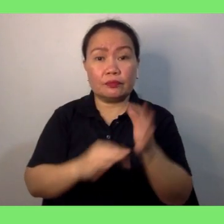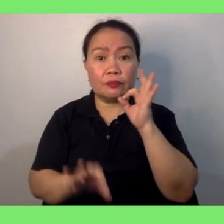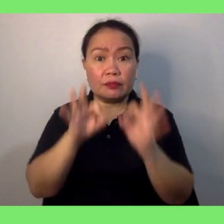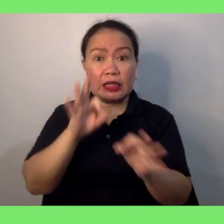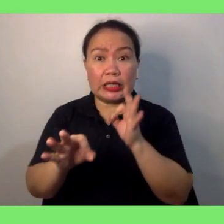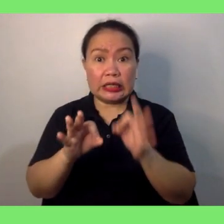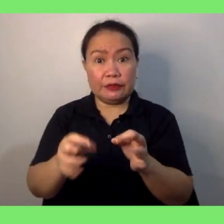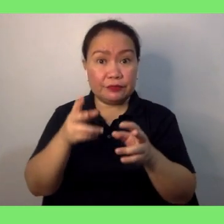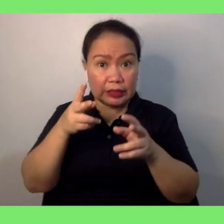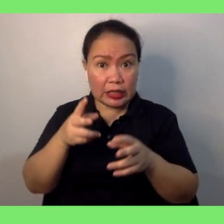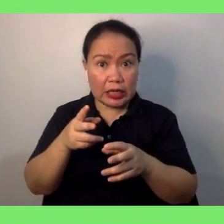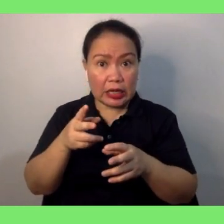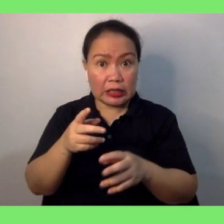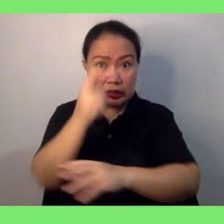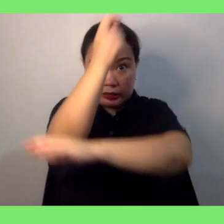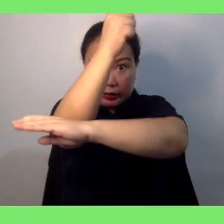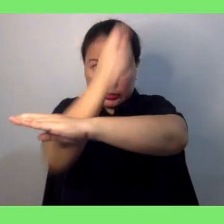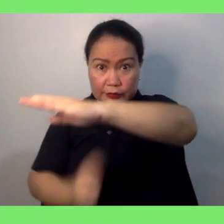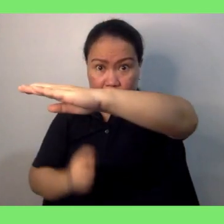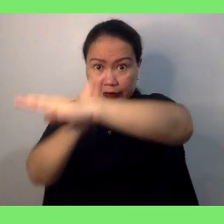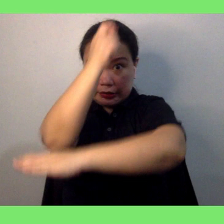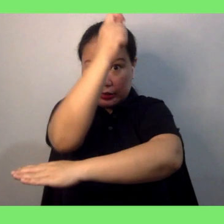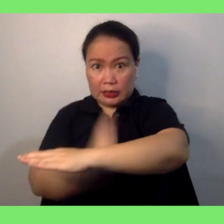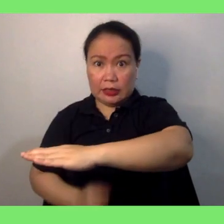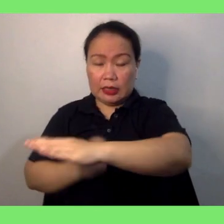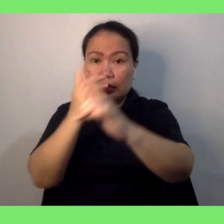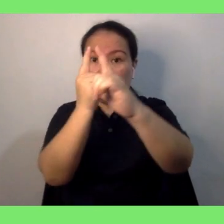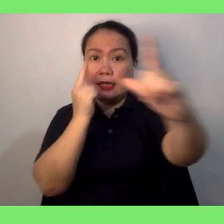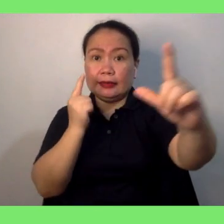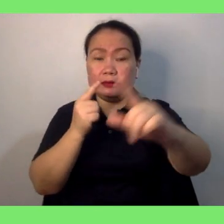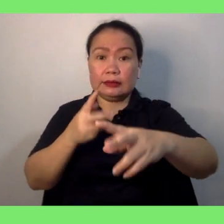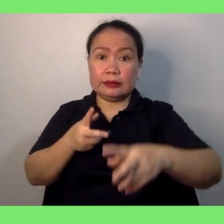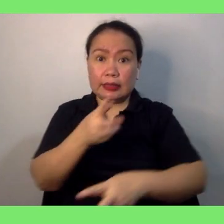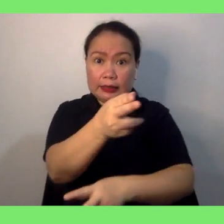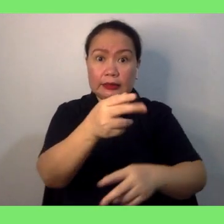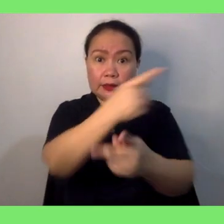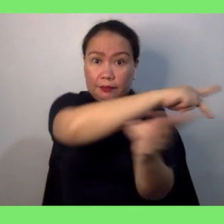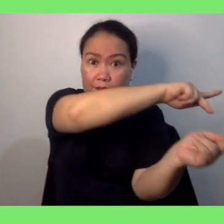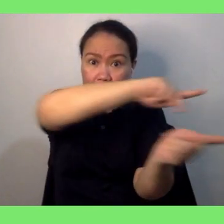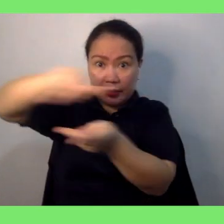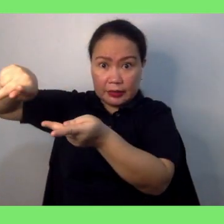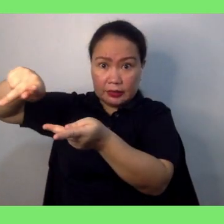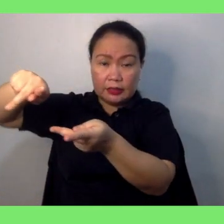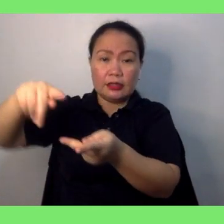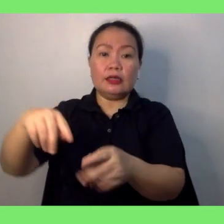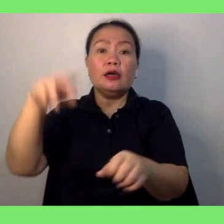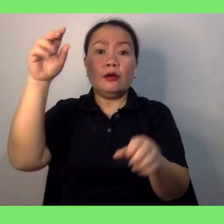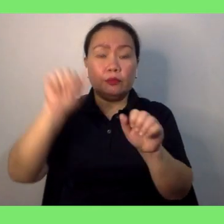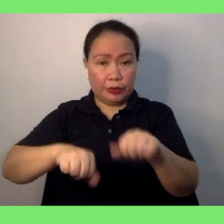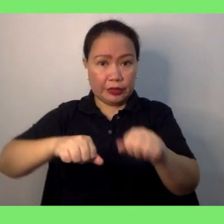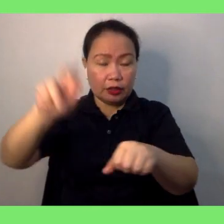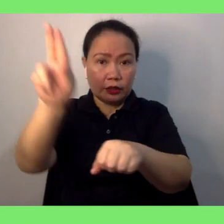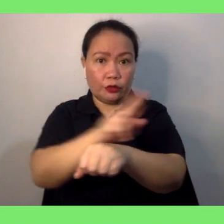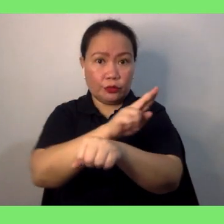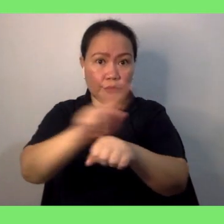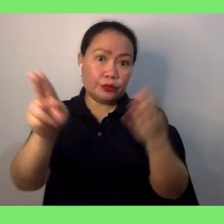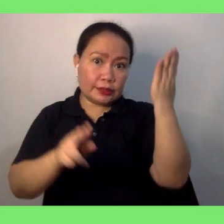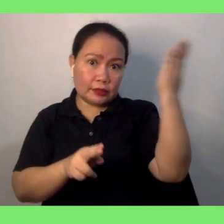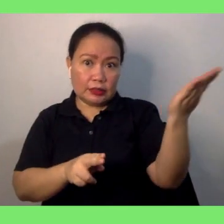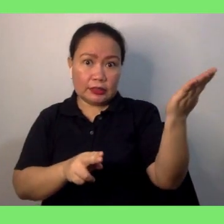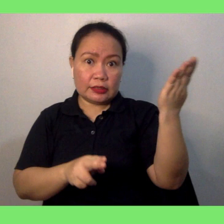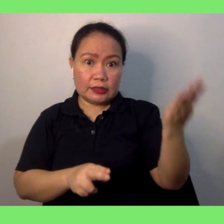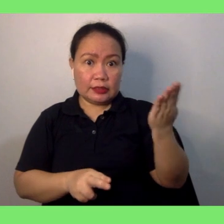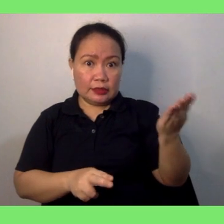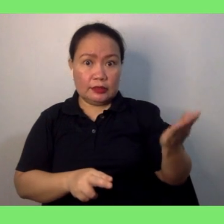ko, kapag ang kinakat po ng transversal ay parallel lines, pwede po natin itong gamitin, itong